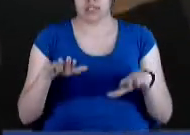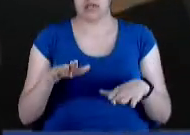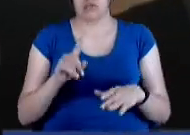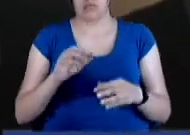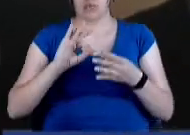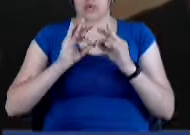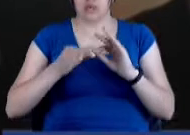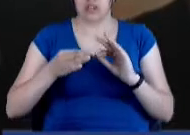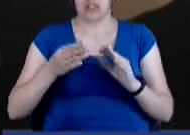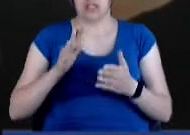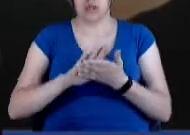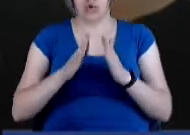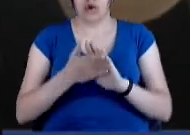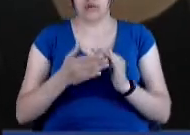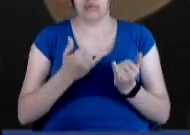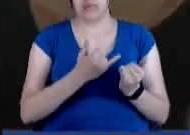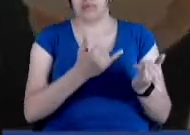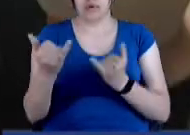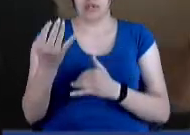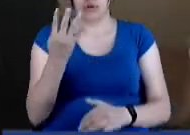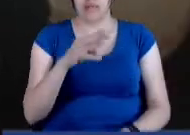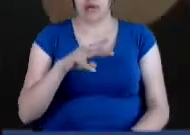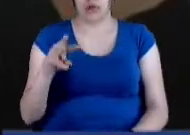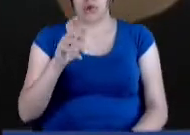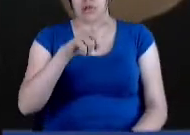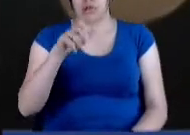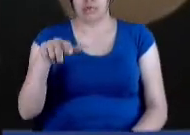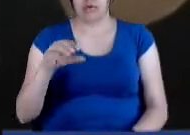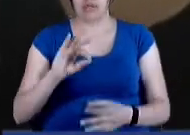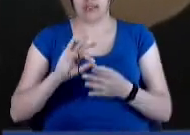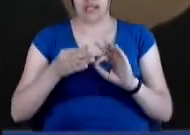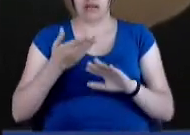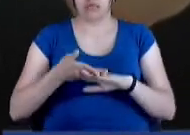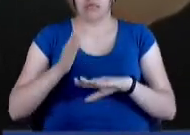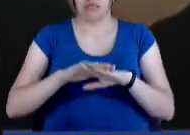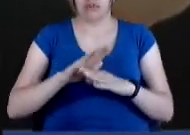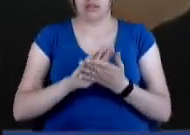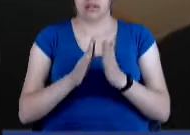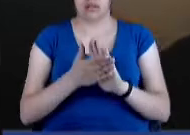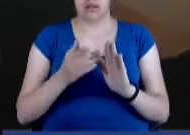ситуаціях подавати воду для 4 мільйонів людей. Під складною ситуацією я маю на увазі